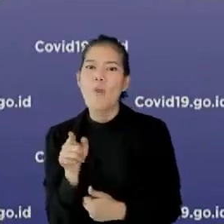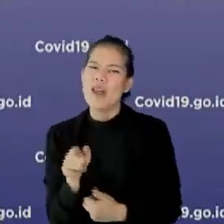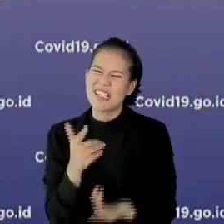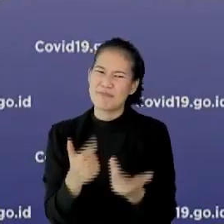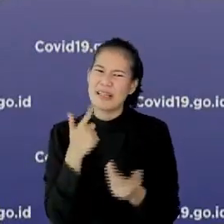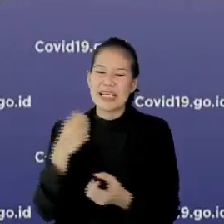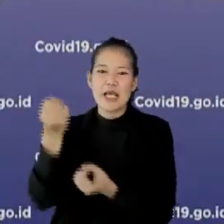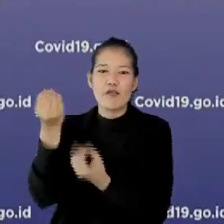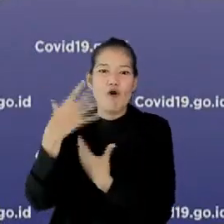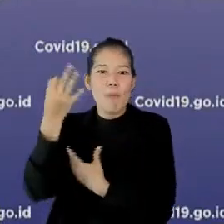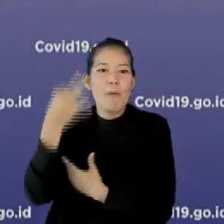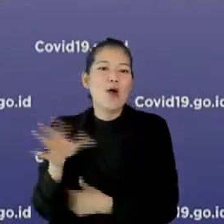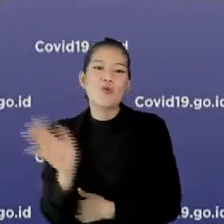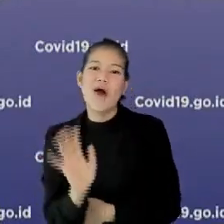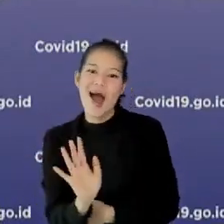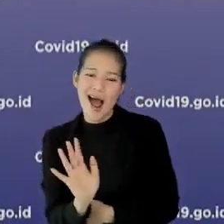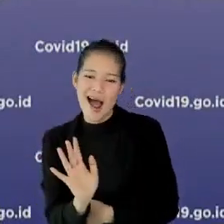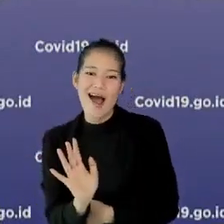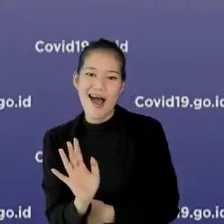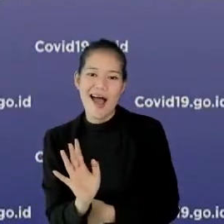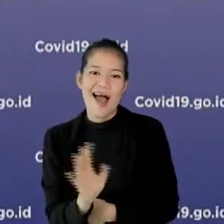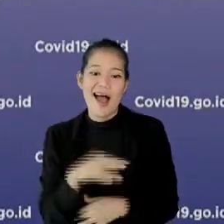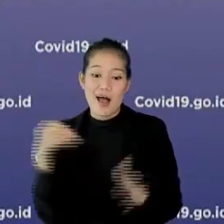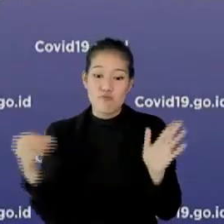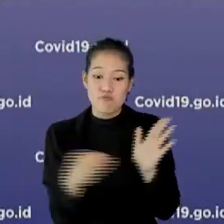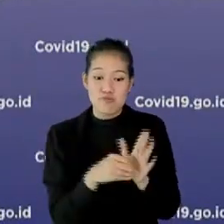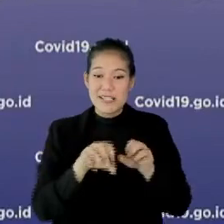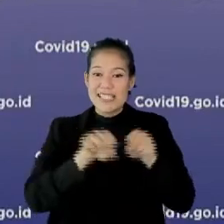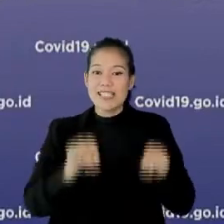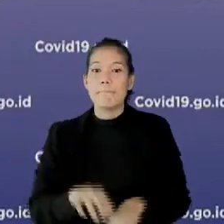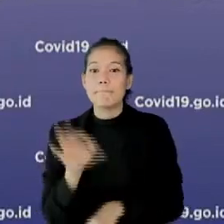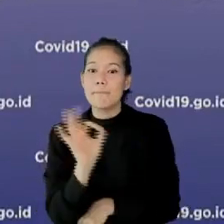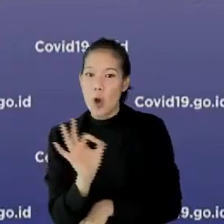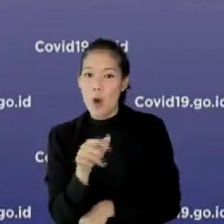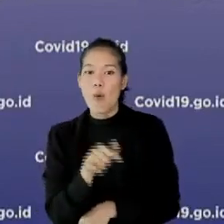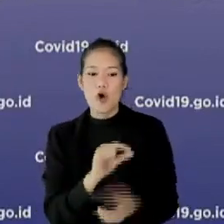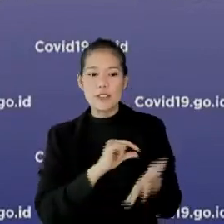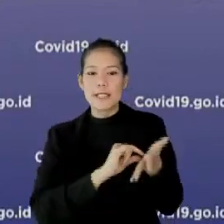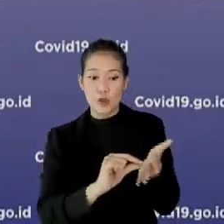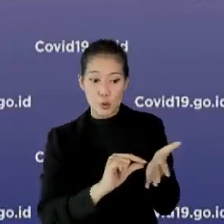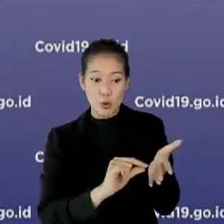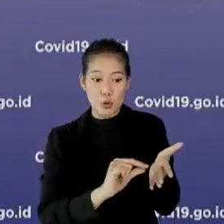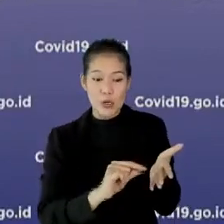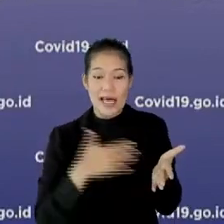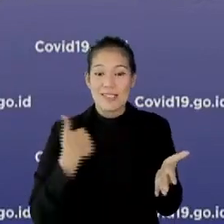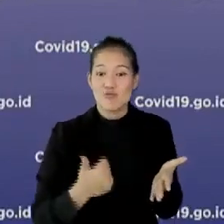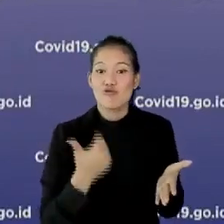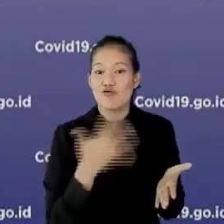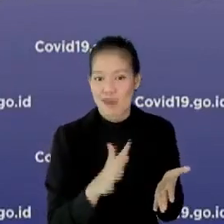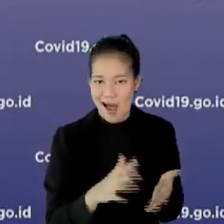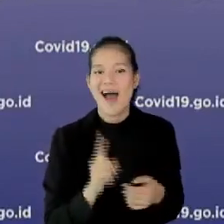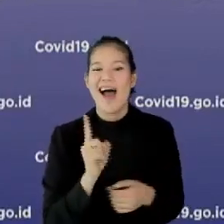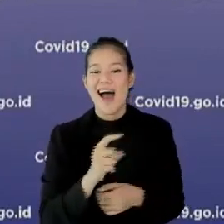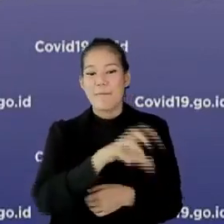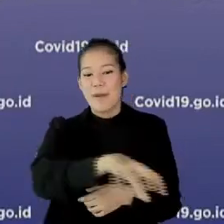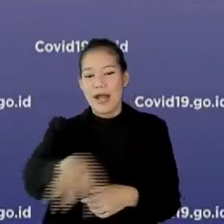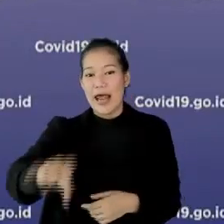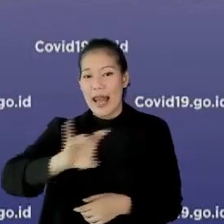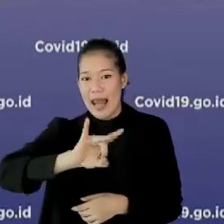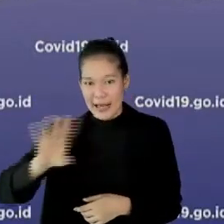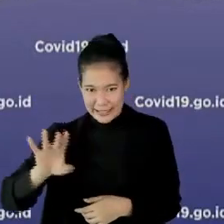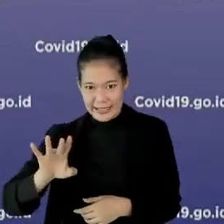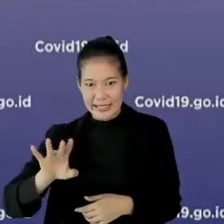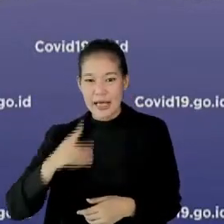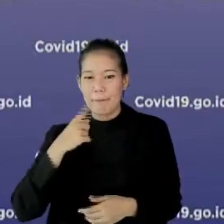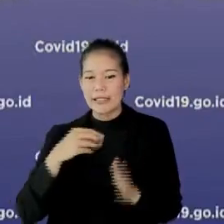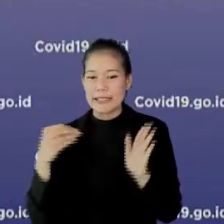belum diupdate di dalam sistem NAR ini. Di sistem New All Record ini belum diupdate bahwa statusnya sudah sembuh. Ada beberapa daerah juga kepatuhan